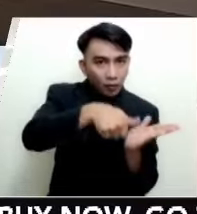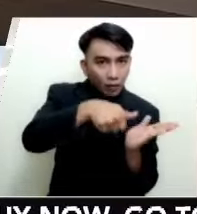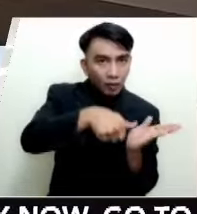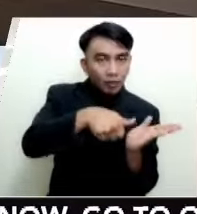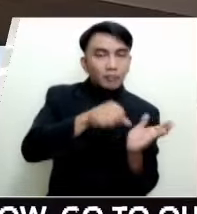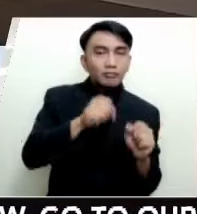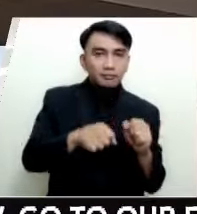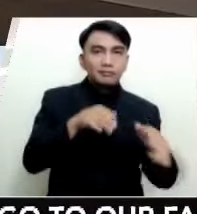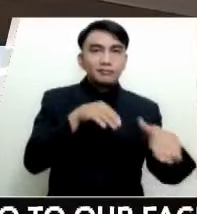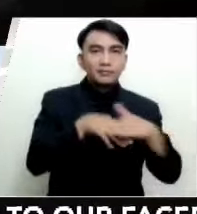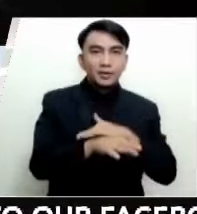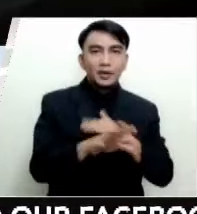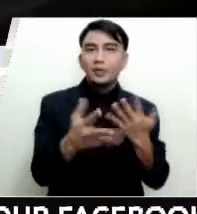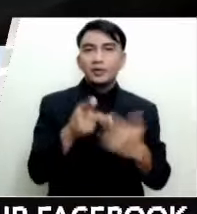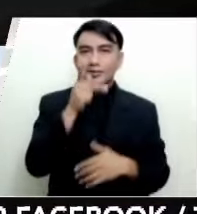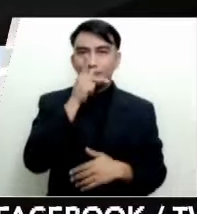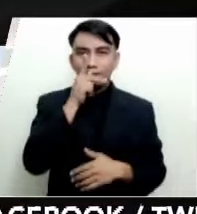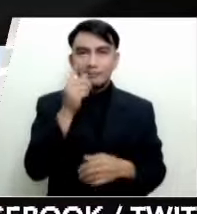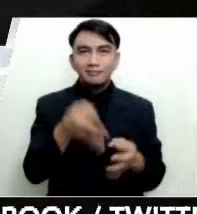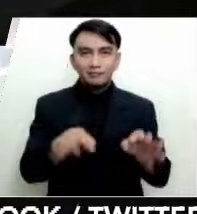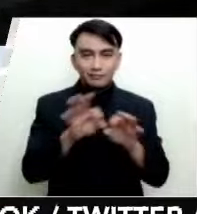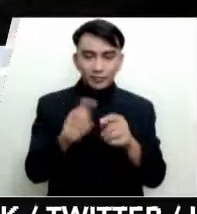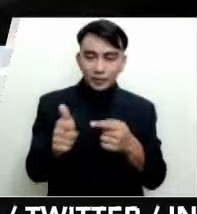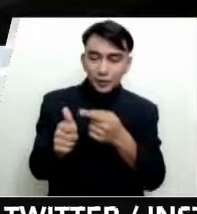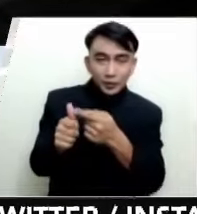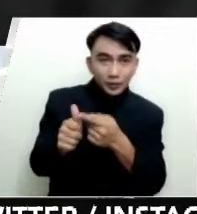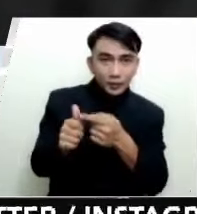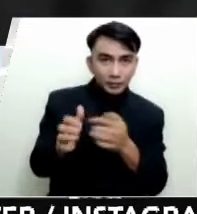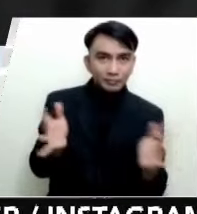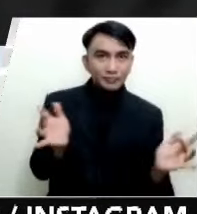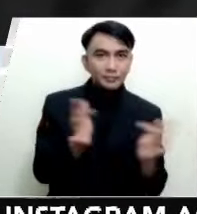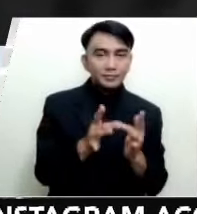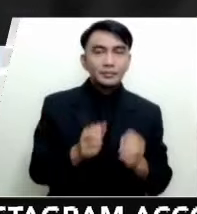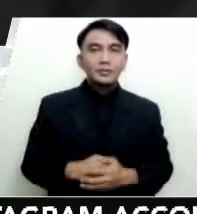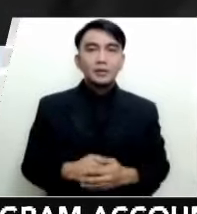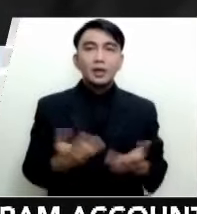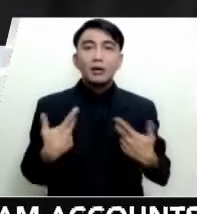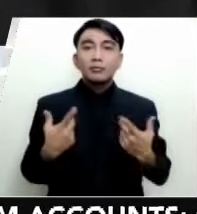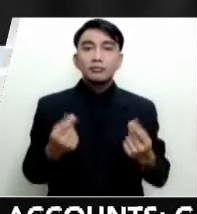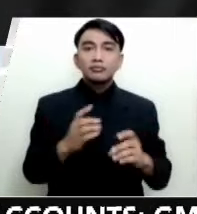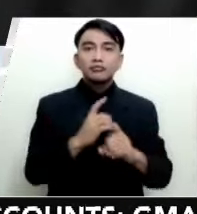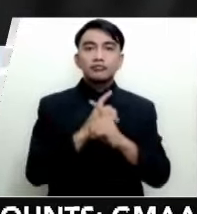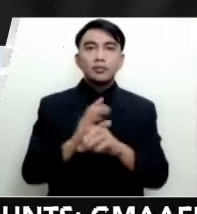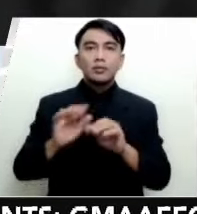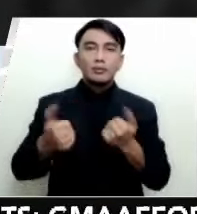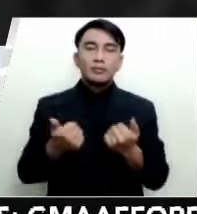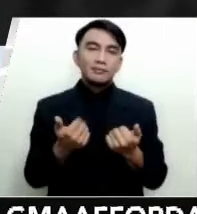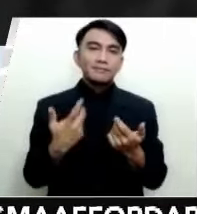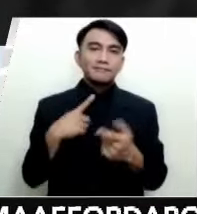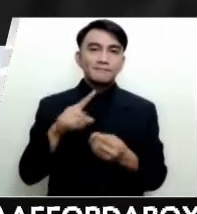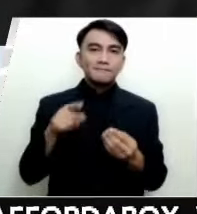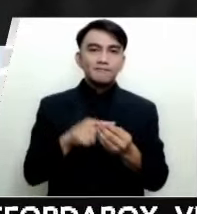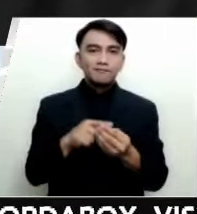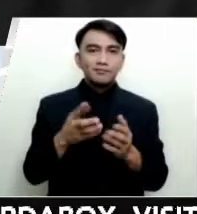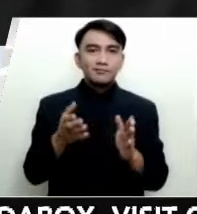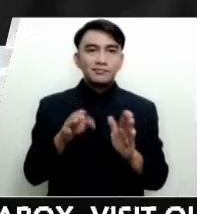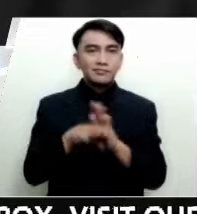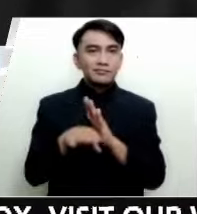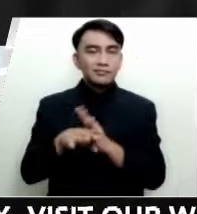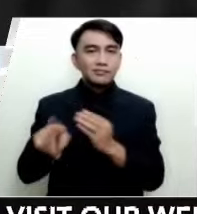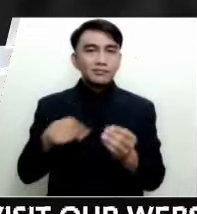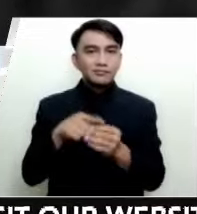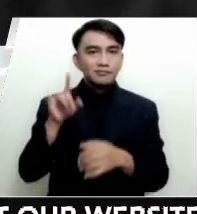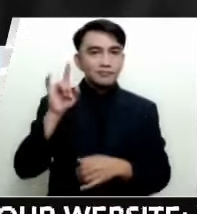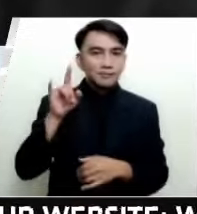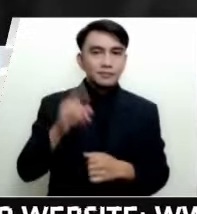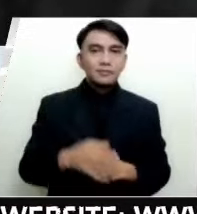DICT may mga hakbang naman daw para masugpo ang cyber attack sa bansa. We bought some tools, we bought some equipment that has the